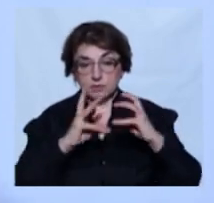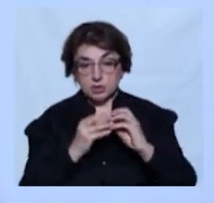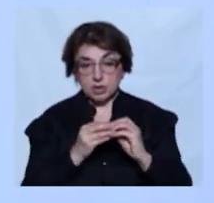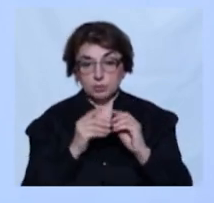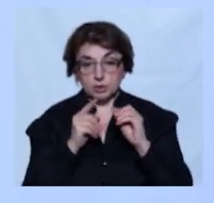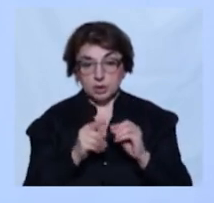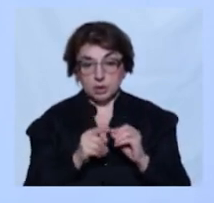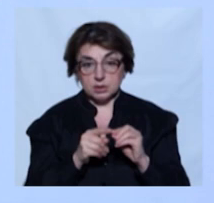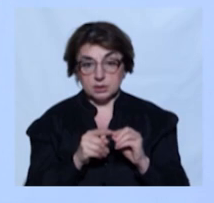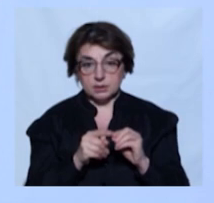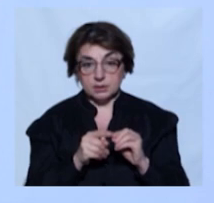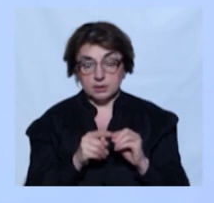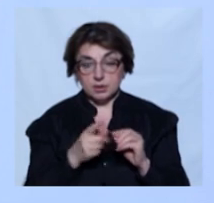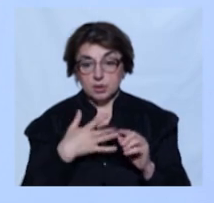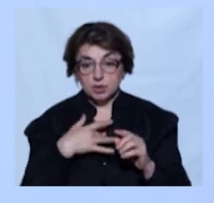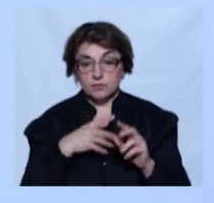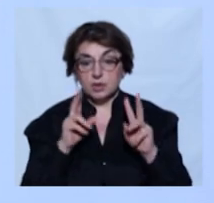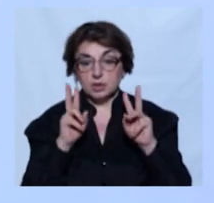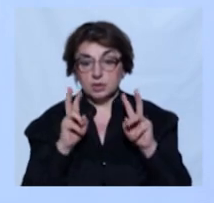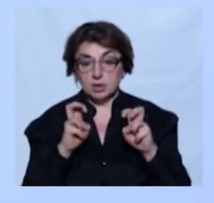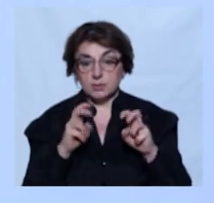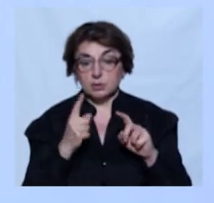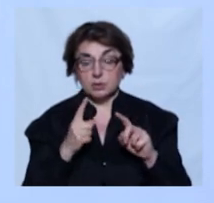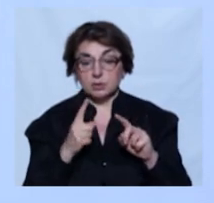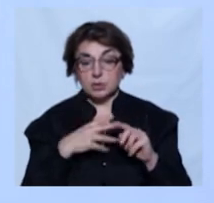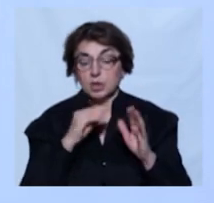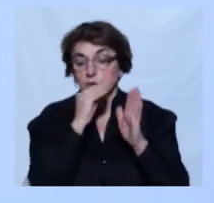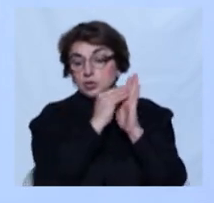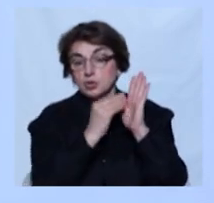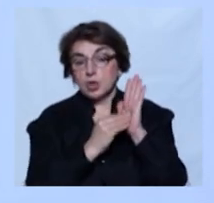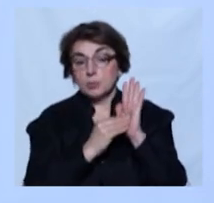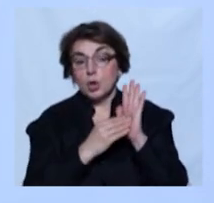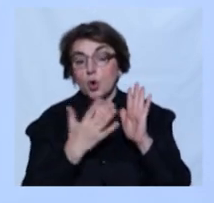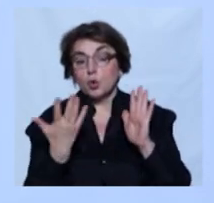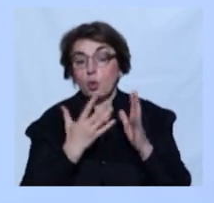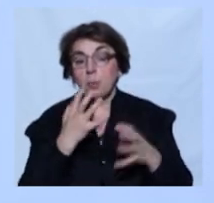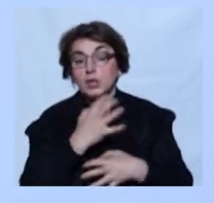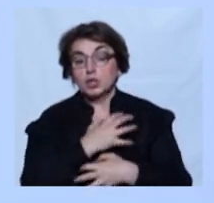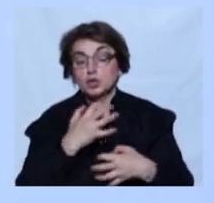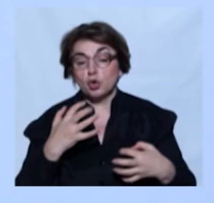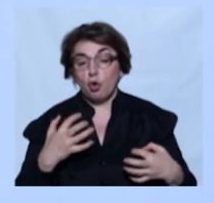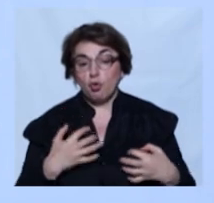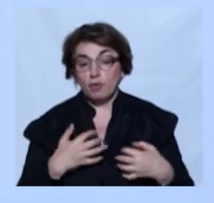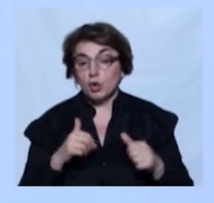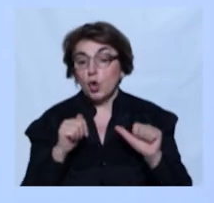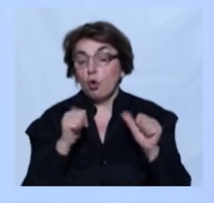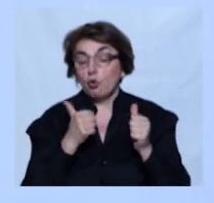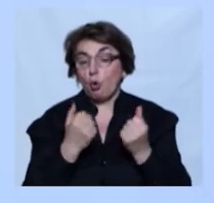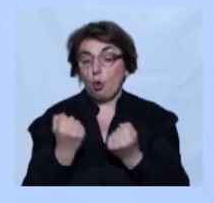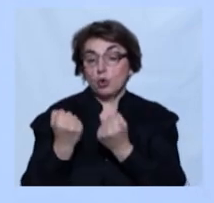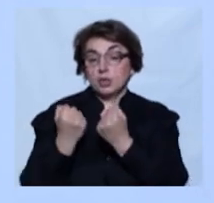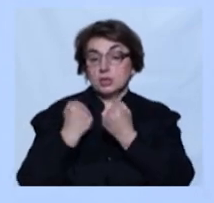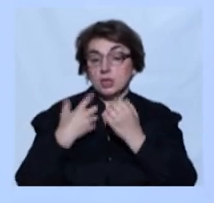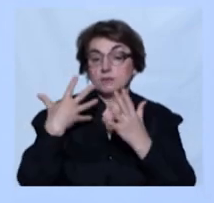ეს ჩვენი თემა იმით, რომ ჩავწეროთ რომელი ცხოველი როგორ იცავს